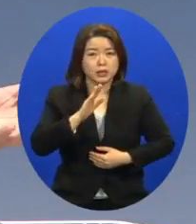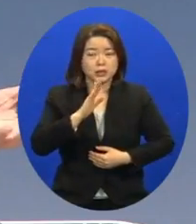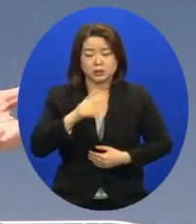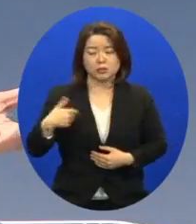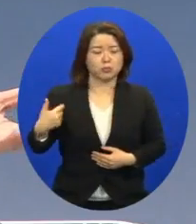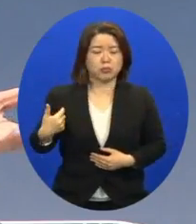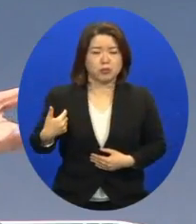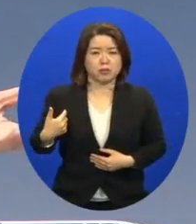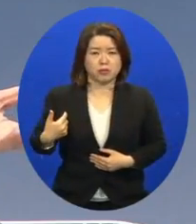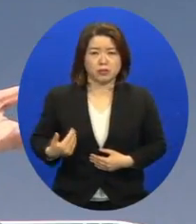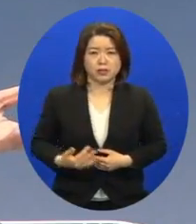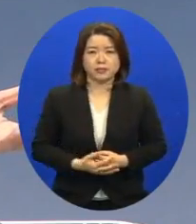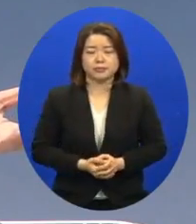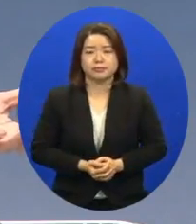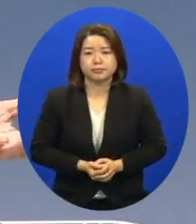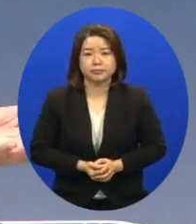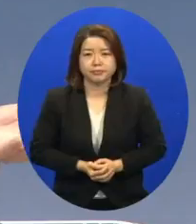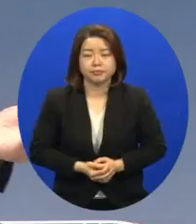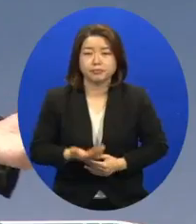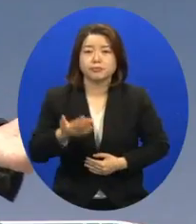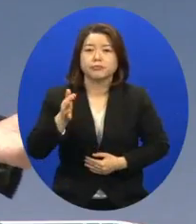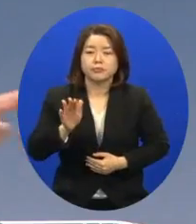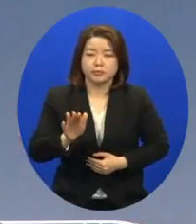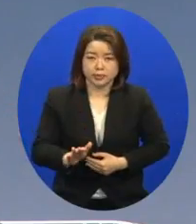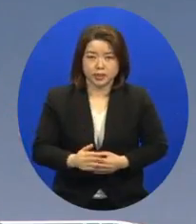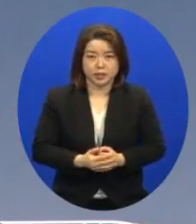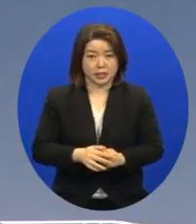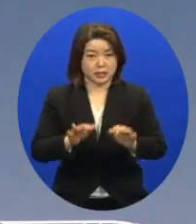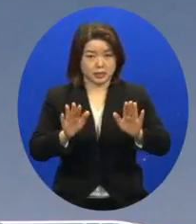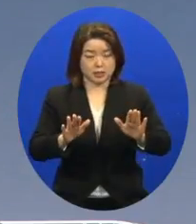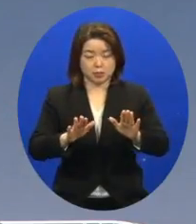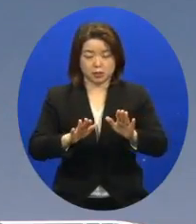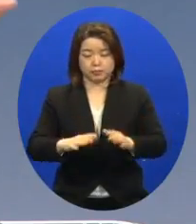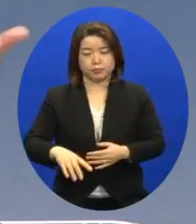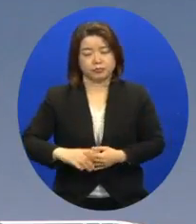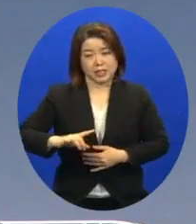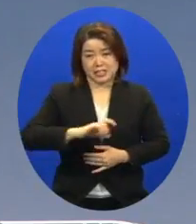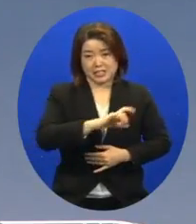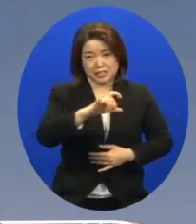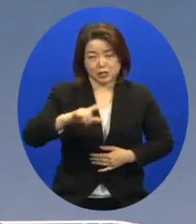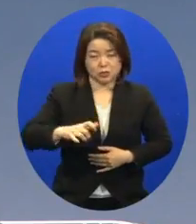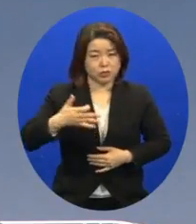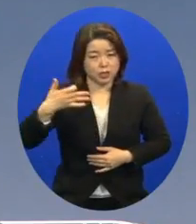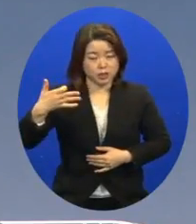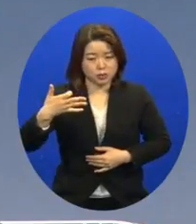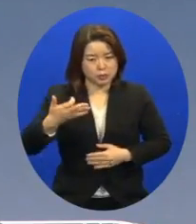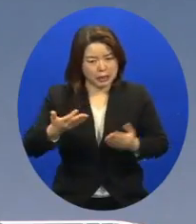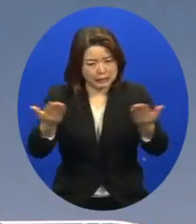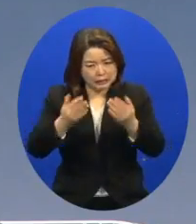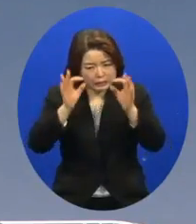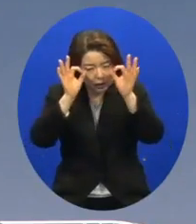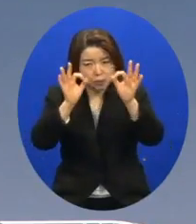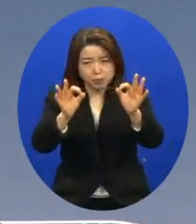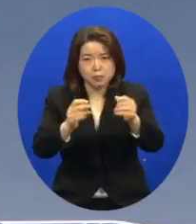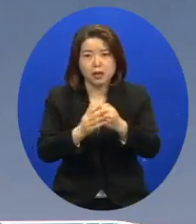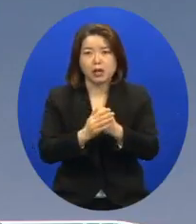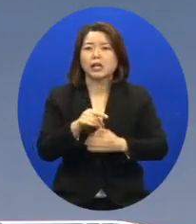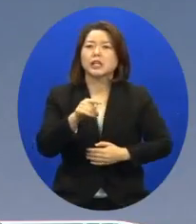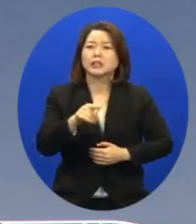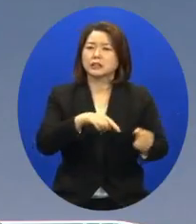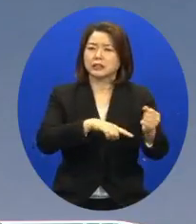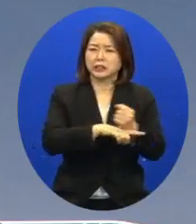알지 못하니까 그런데 이번 코로나 1구 사태를 보면서 그 원